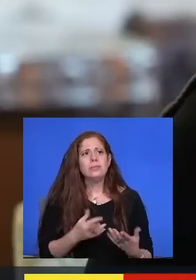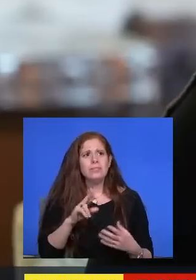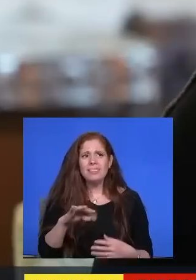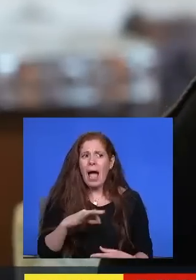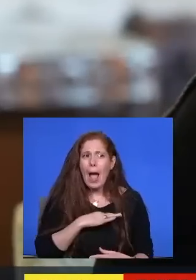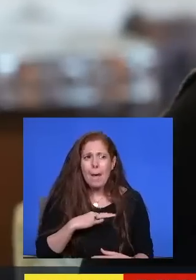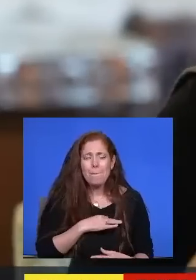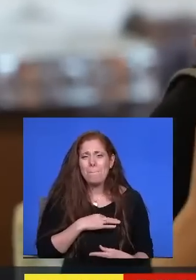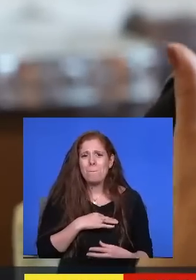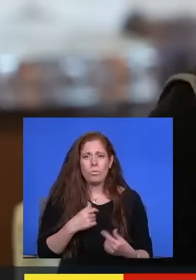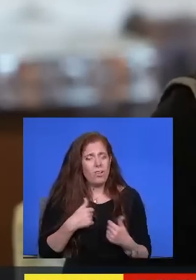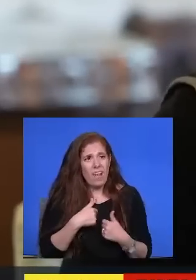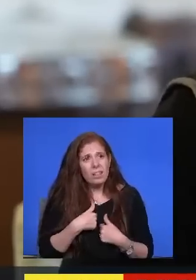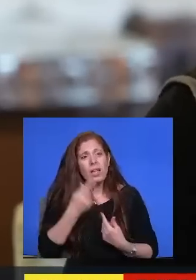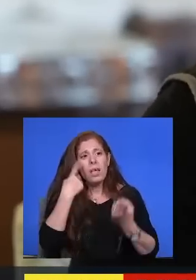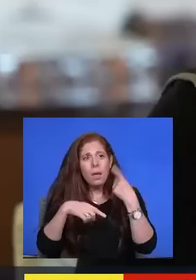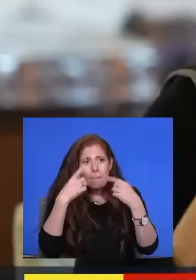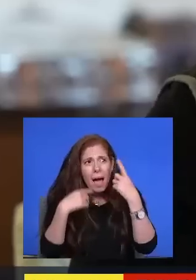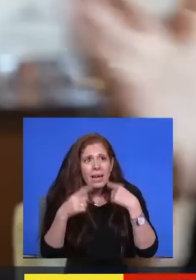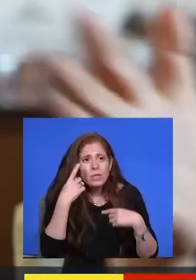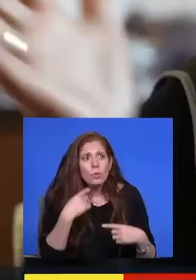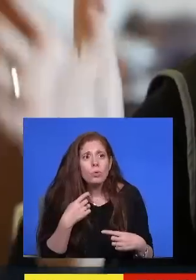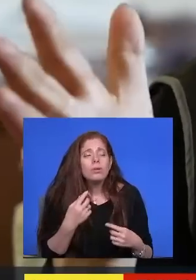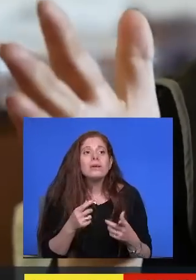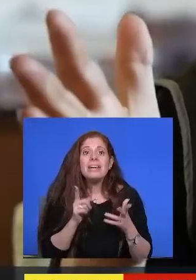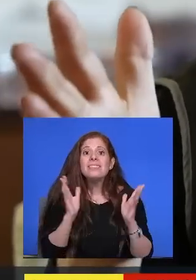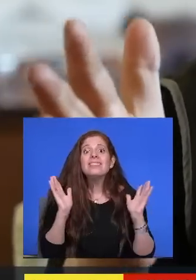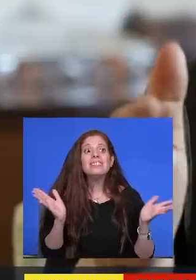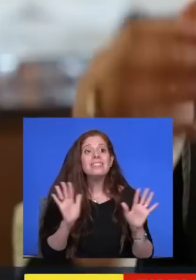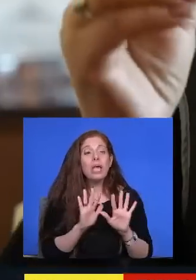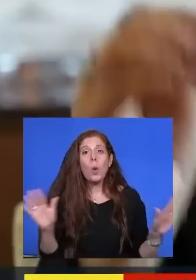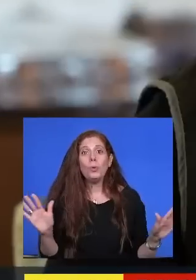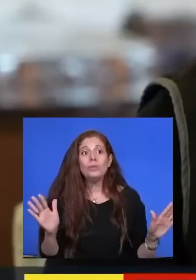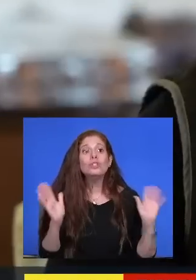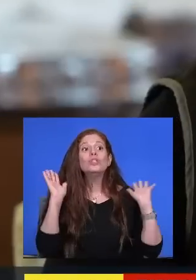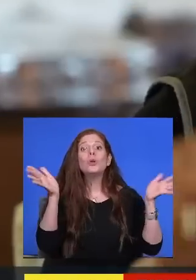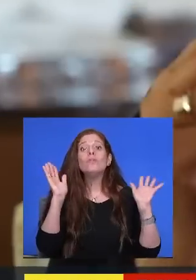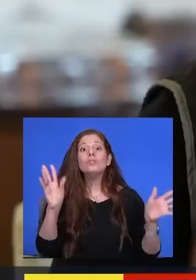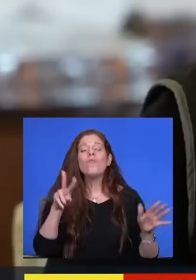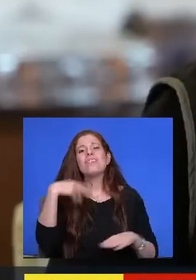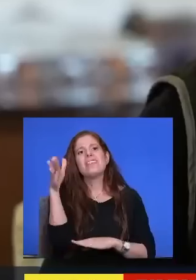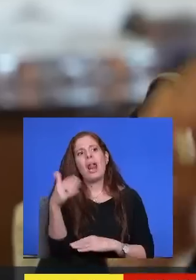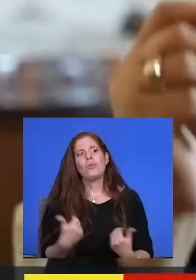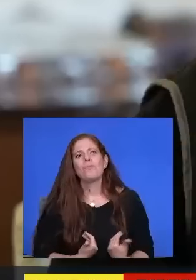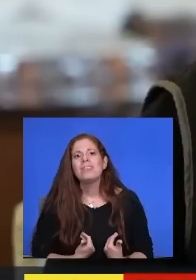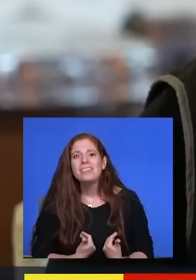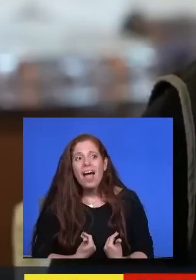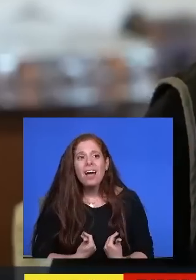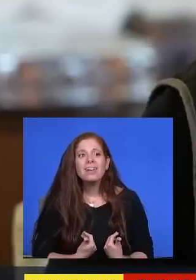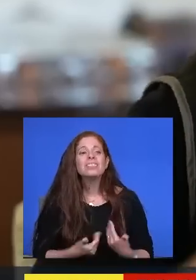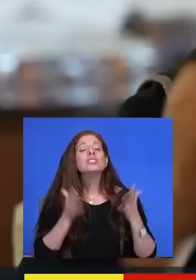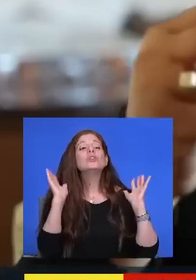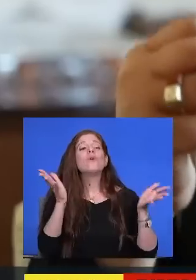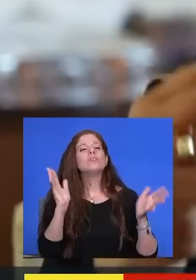وانا واخوتي بكينا لانه خلص اخيرا نصير دوله واخيرا